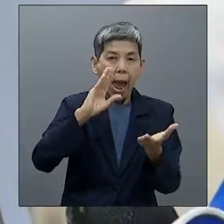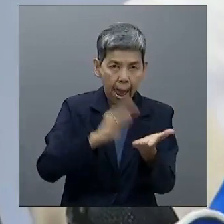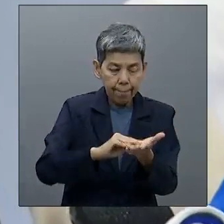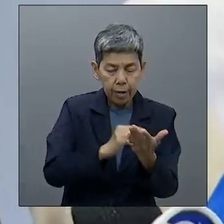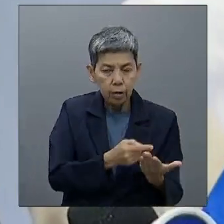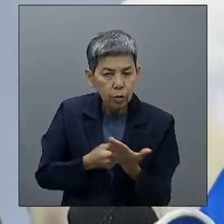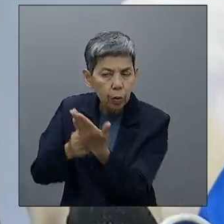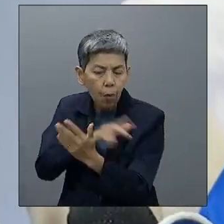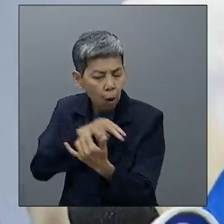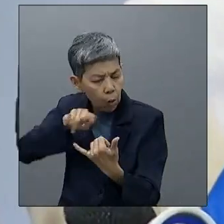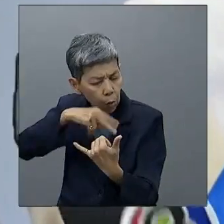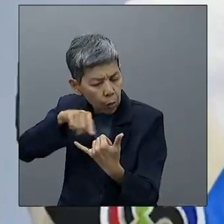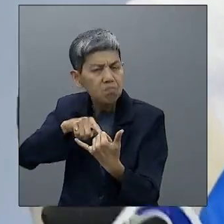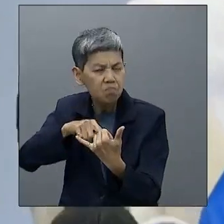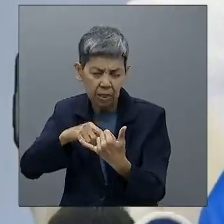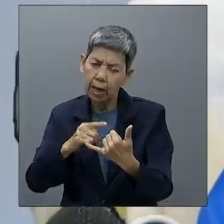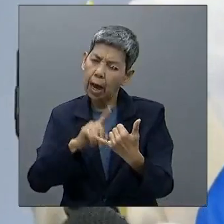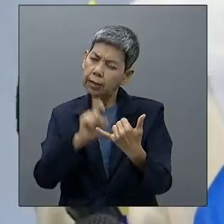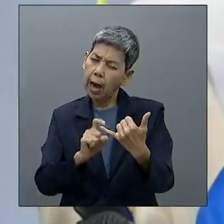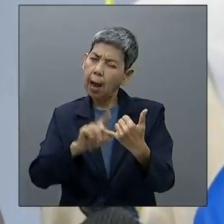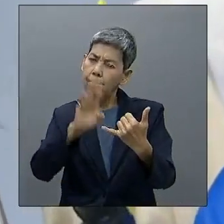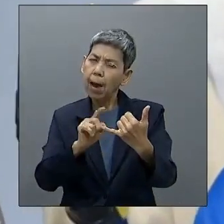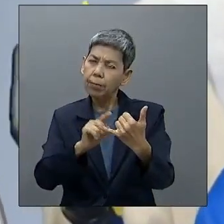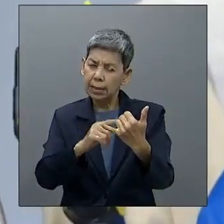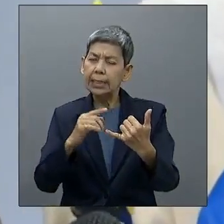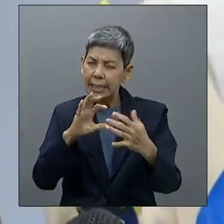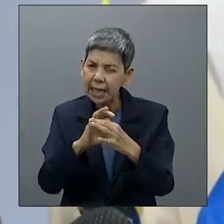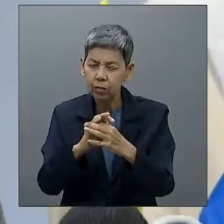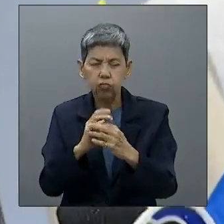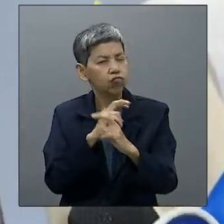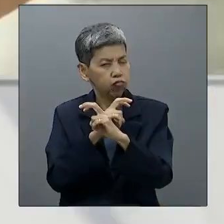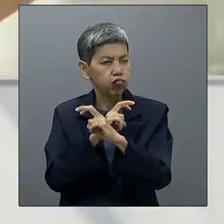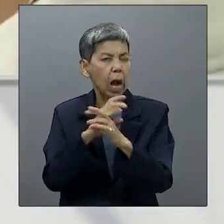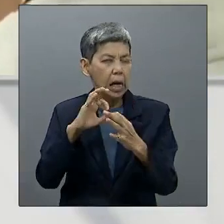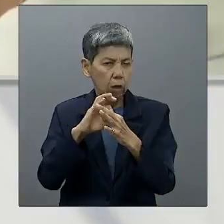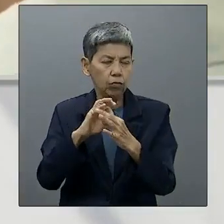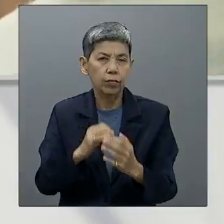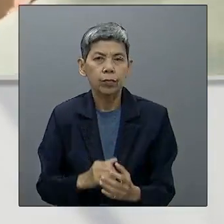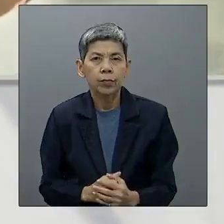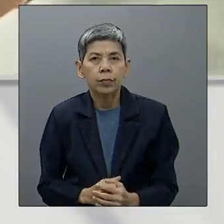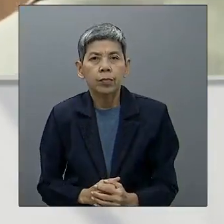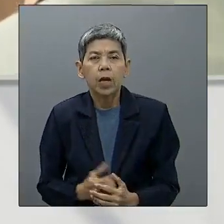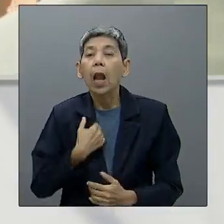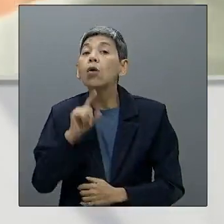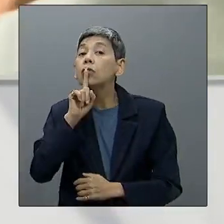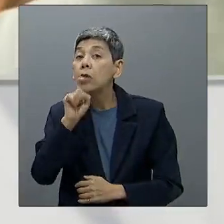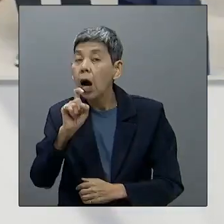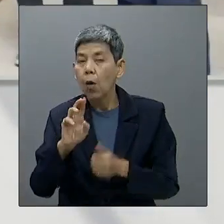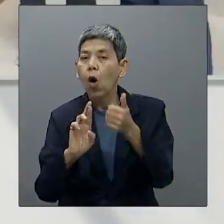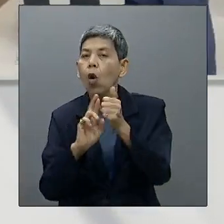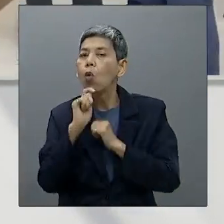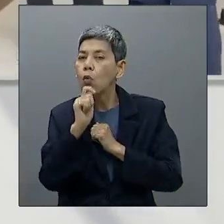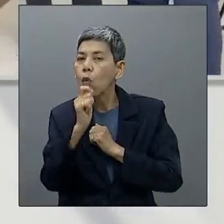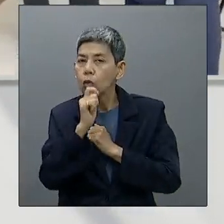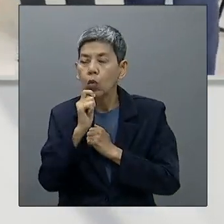ยืนยันเนี่ยหมอก็ยืนยันว่าลักษณะการตายแบบนี้เอ่อเกิดจากการใช้สารพิษดิฉันสอบถามไปที่รองโฆษก